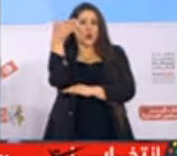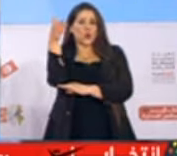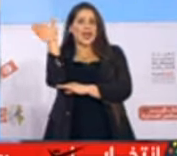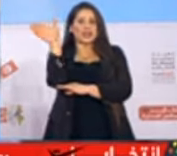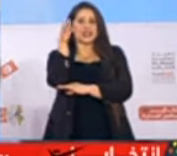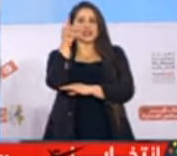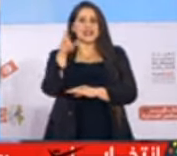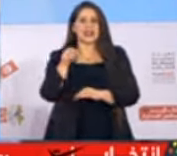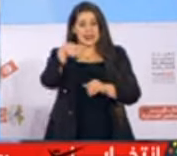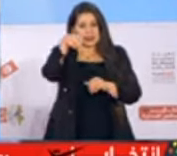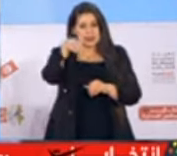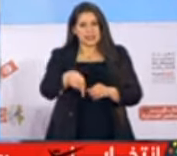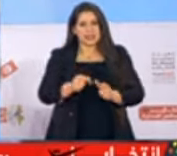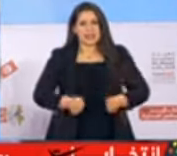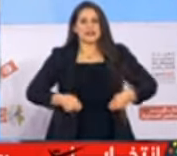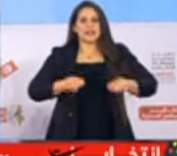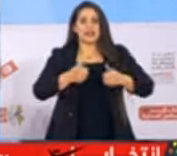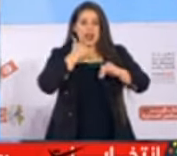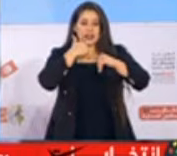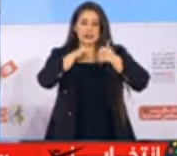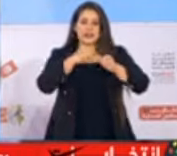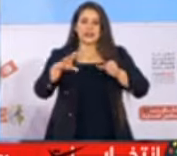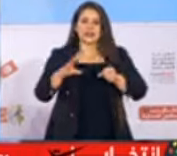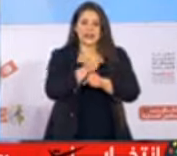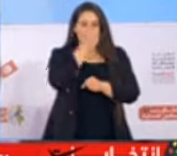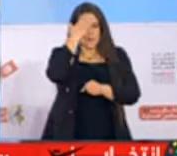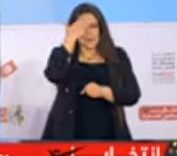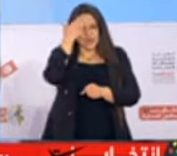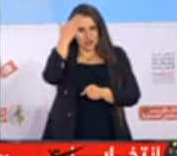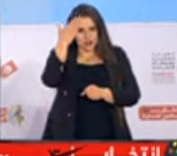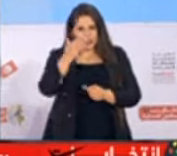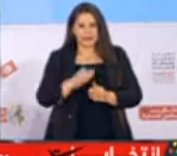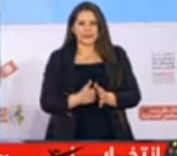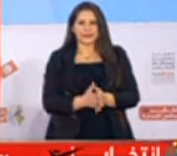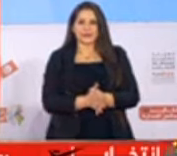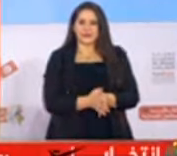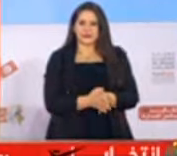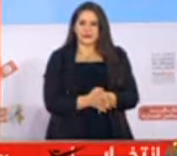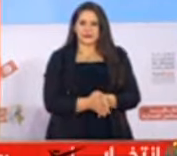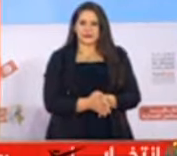يلزمنا نشهو المسار الانتخابي. مع الشكر. شكرا.